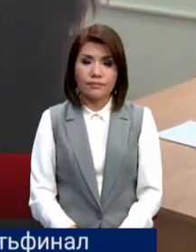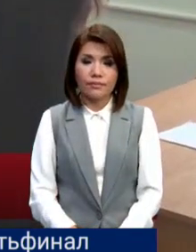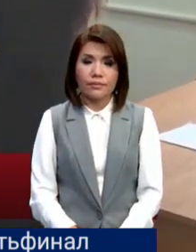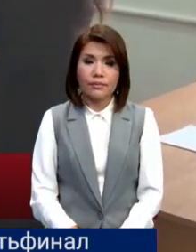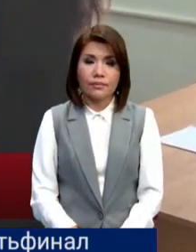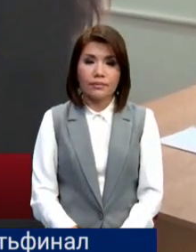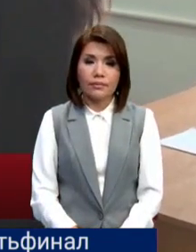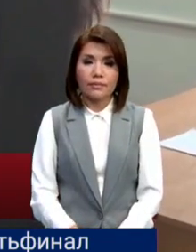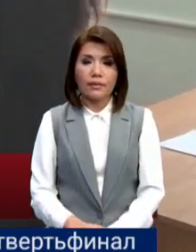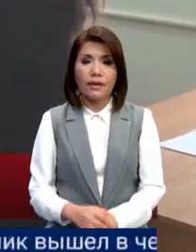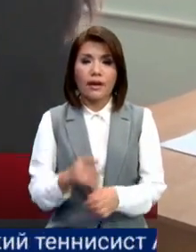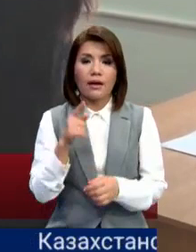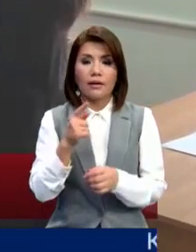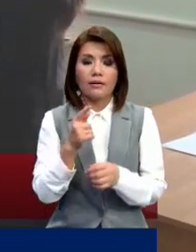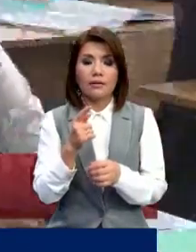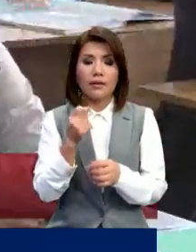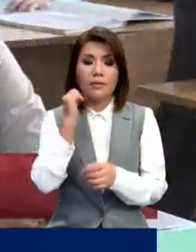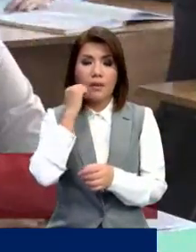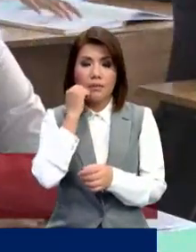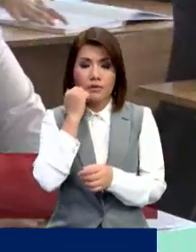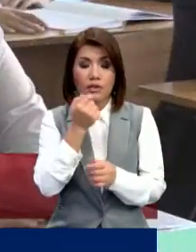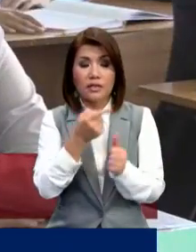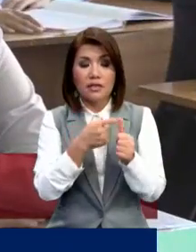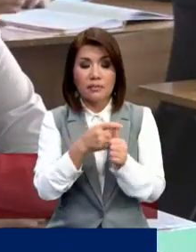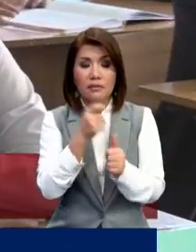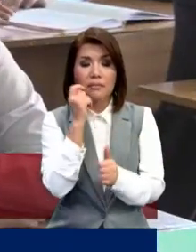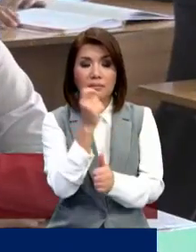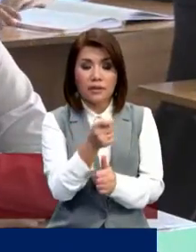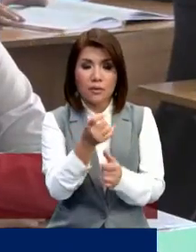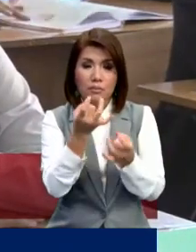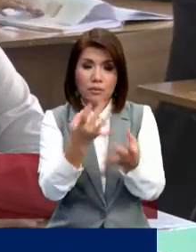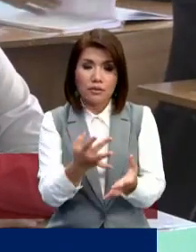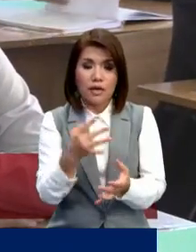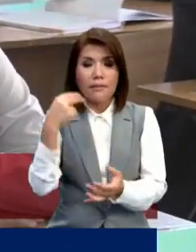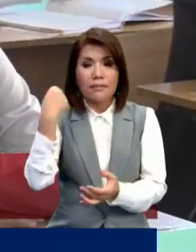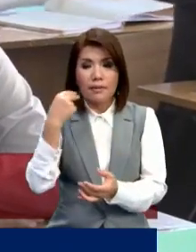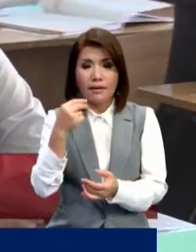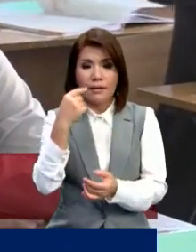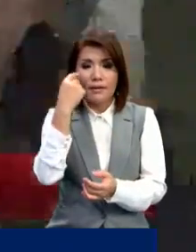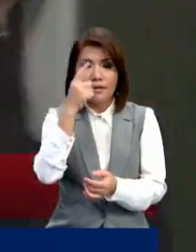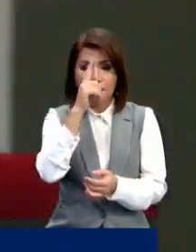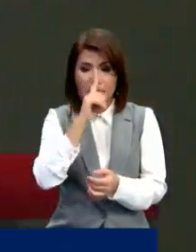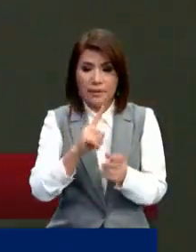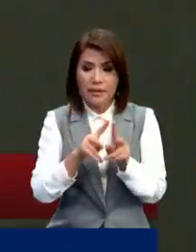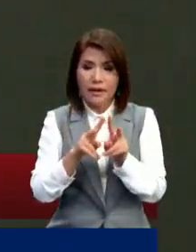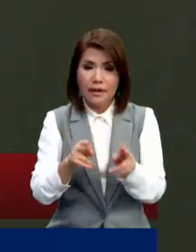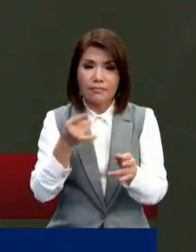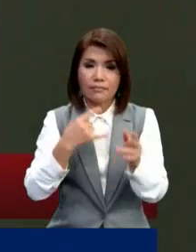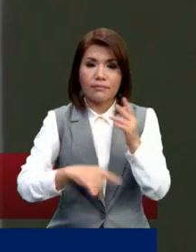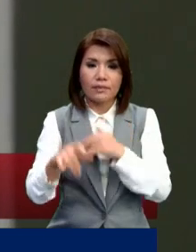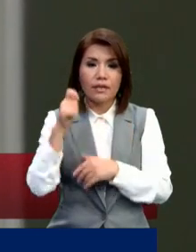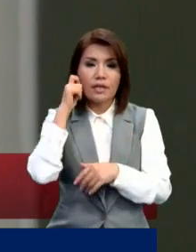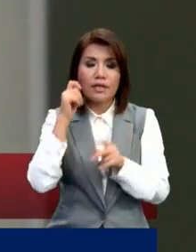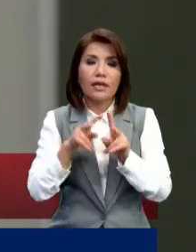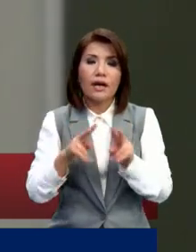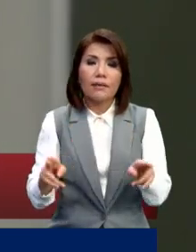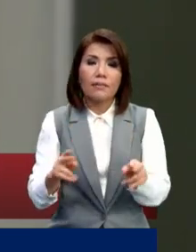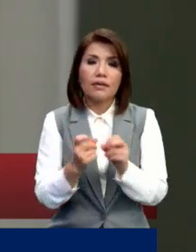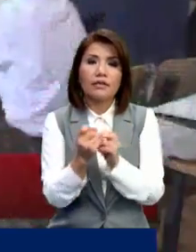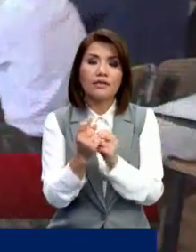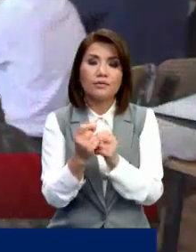Қосылға бұл есімді әжесі тектен тек қоймаған. Егіздермен мемлекет басшысы бір айда туыпты. Қазір Ақтау қаласындағы нөмір 11-ші